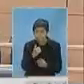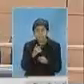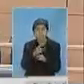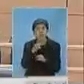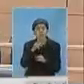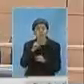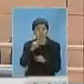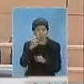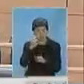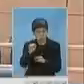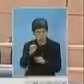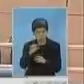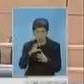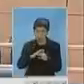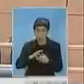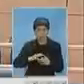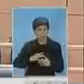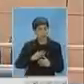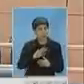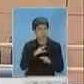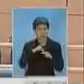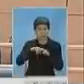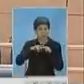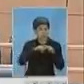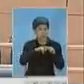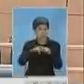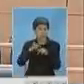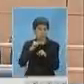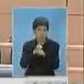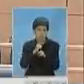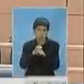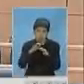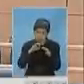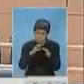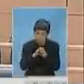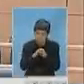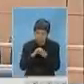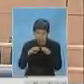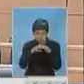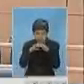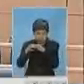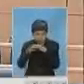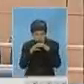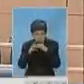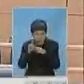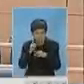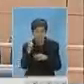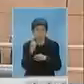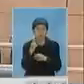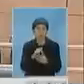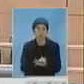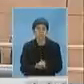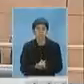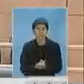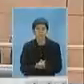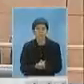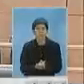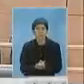คตสที่ทรงเกียรติที่มานั่งทำหน้าที่ต้องลงมาจากเวทีพันธมิตรเท่านั้นครับ